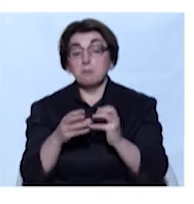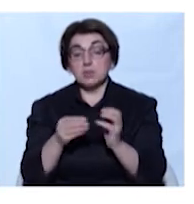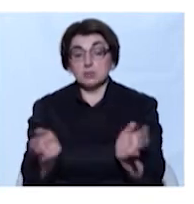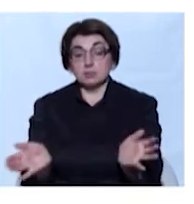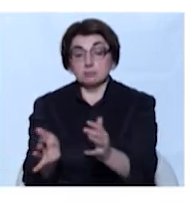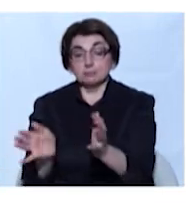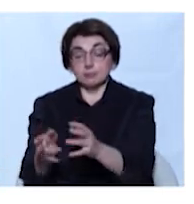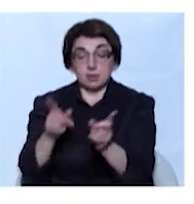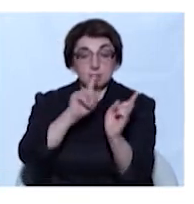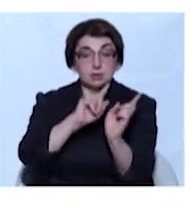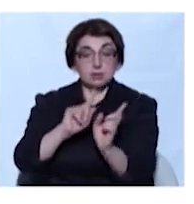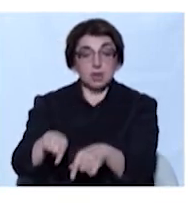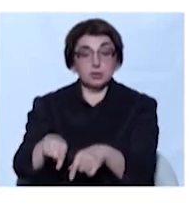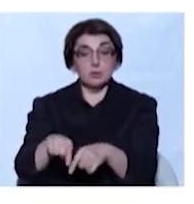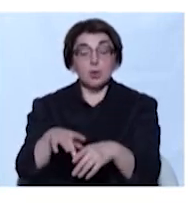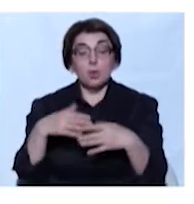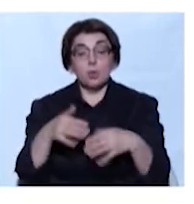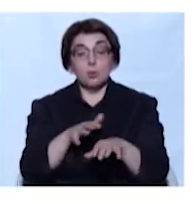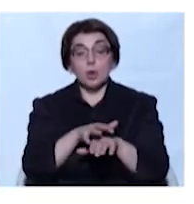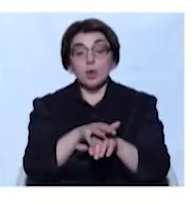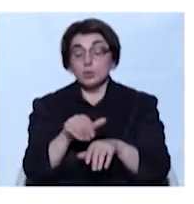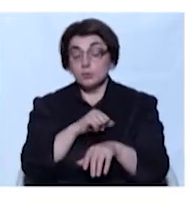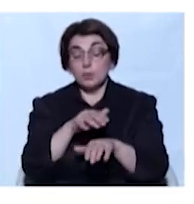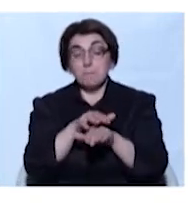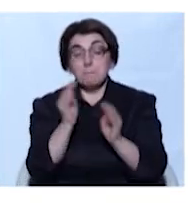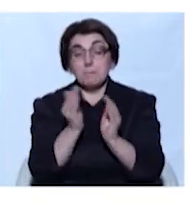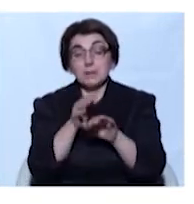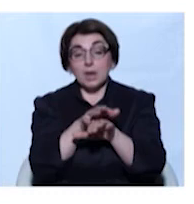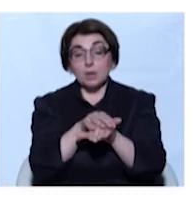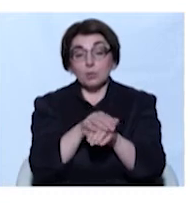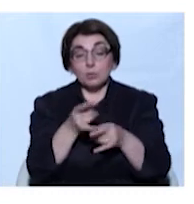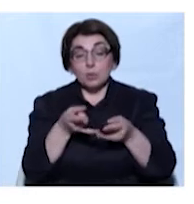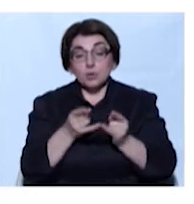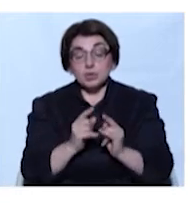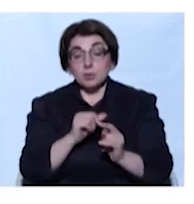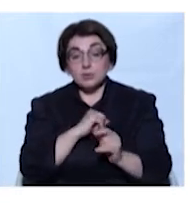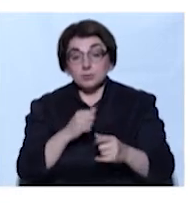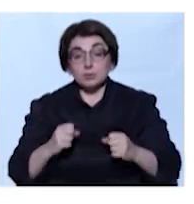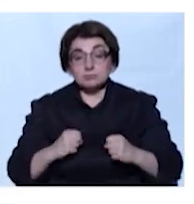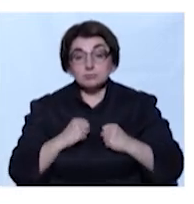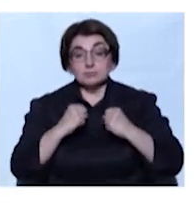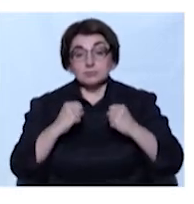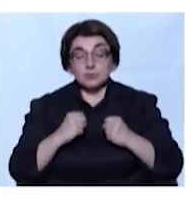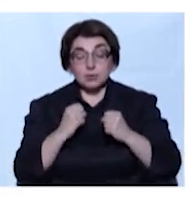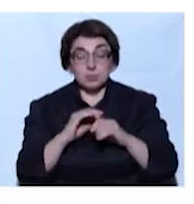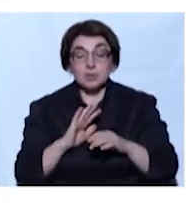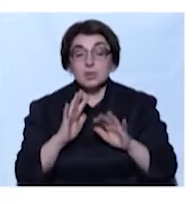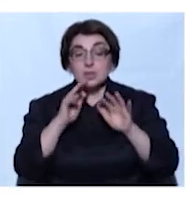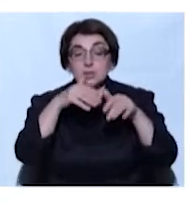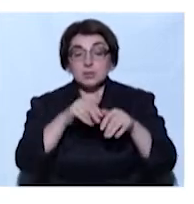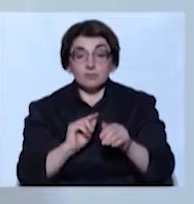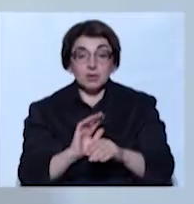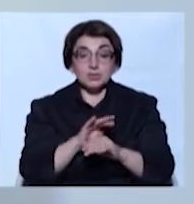და ტოვებს. როდესაც კუ იჩეკება, ის მიდის ზღვაში და იქ აგრძელებს